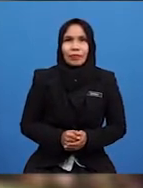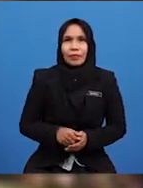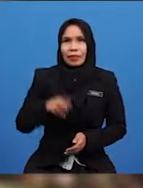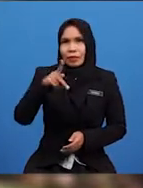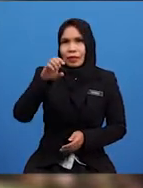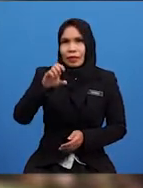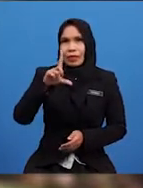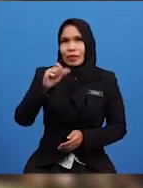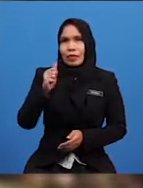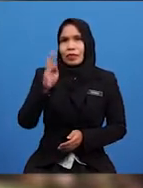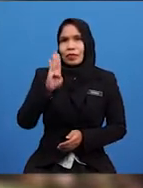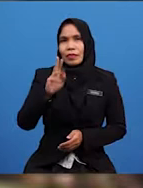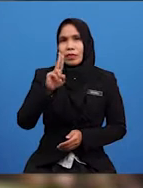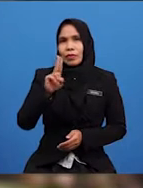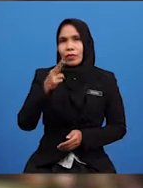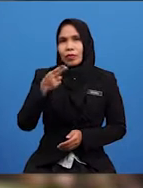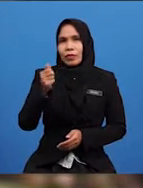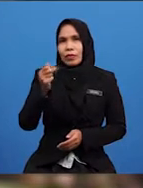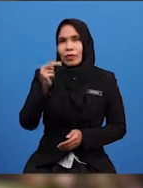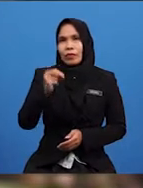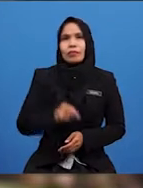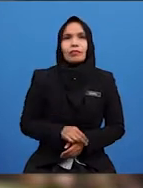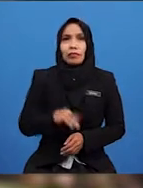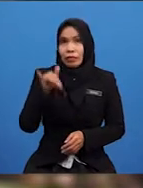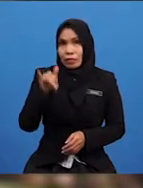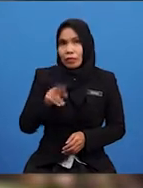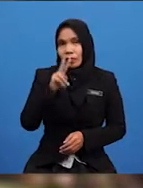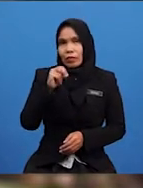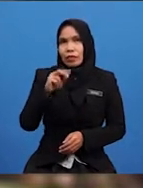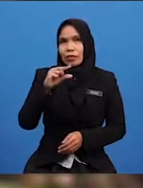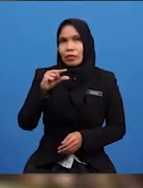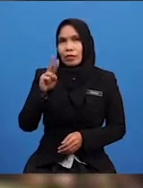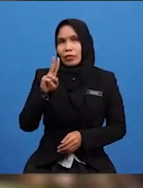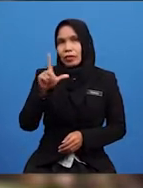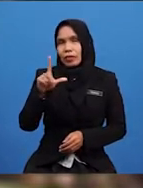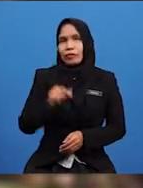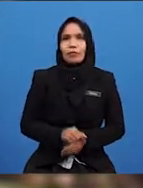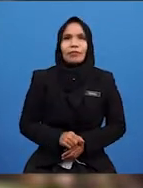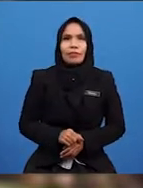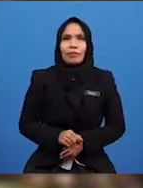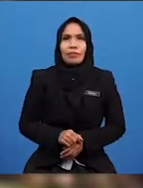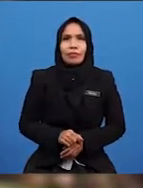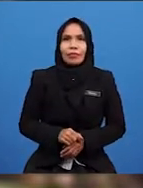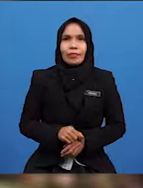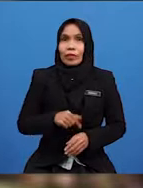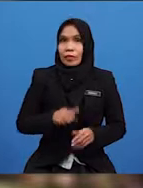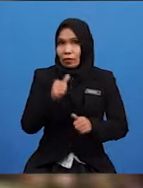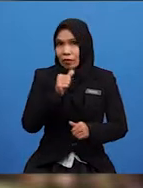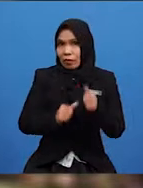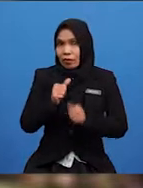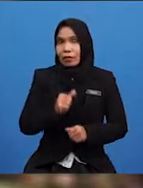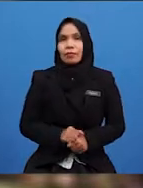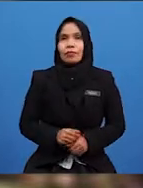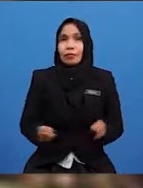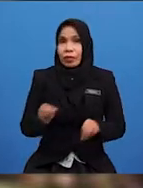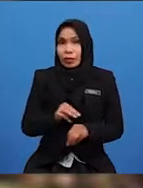Kegiatan perdagangan dapat dijalankan dengan lancar dan teratur hasil daripada pengurusan perdagangan yang cekap